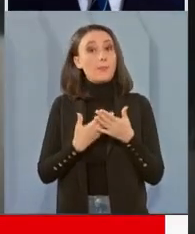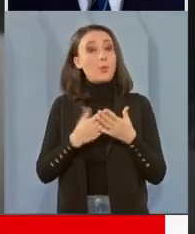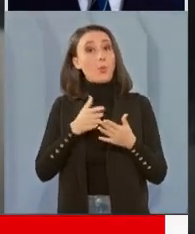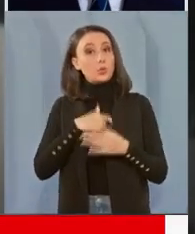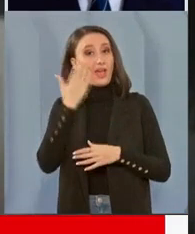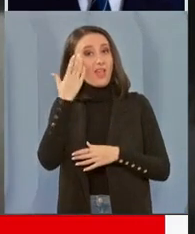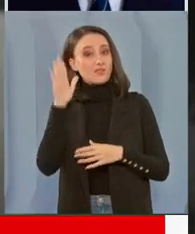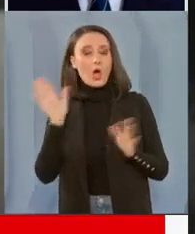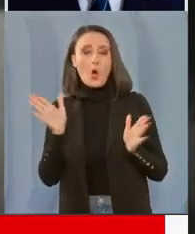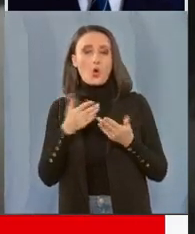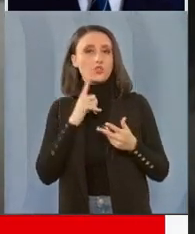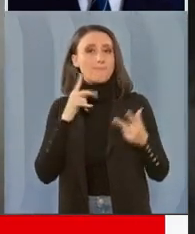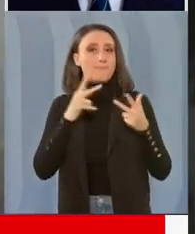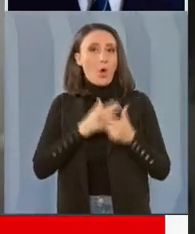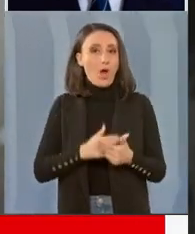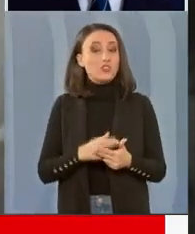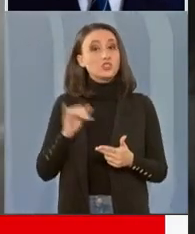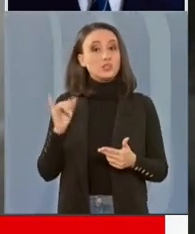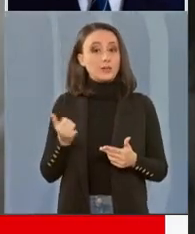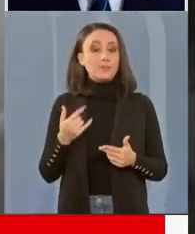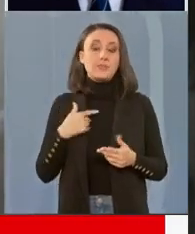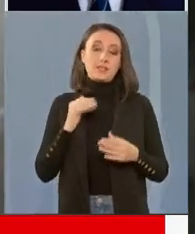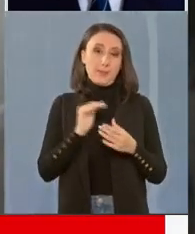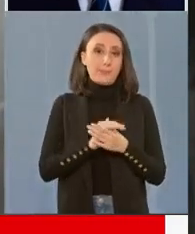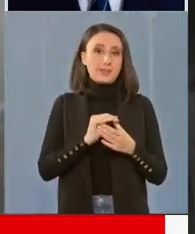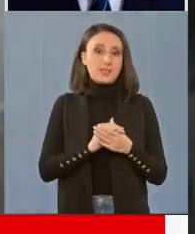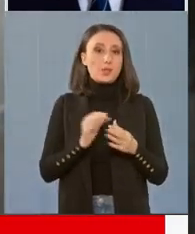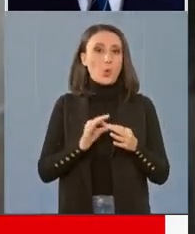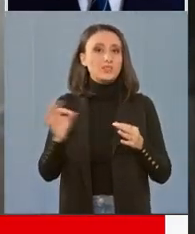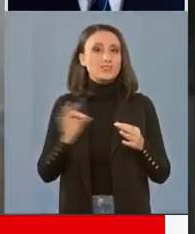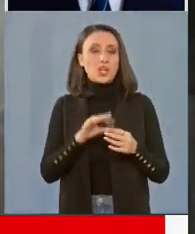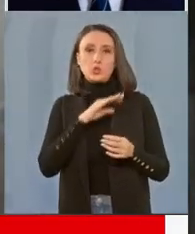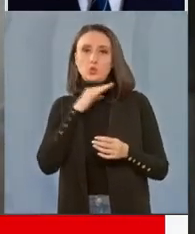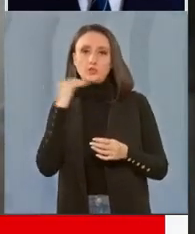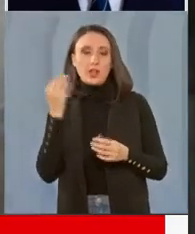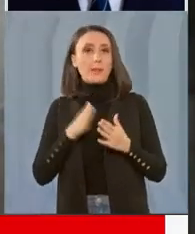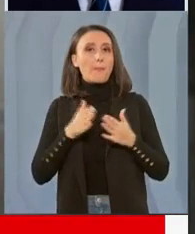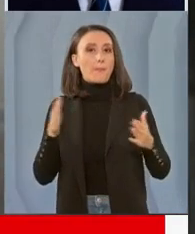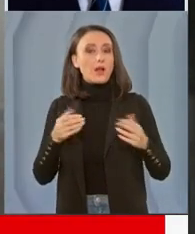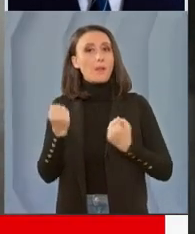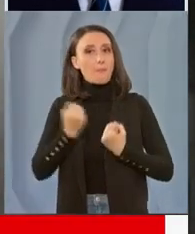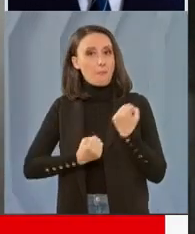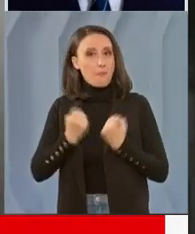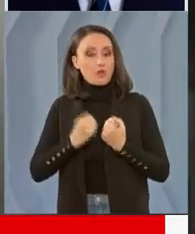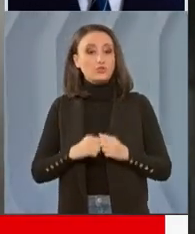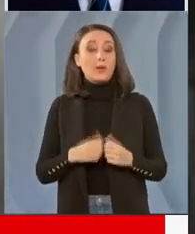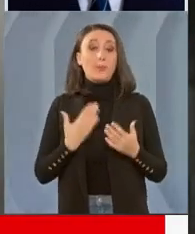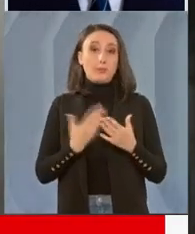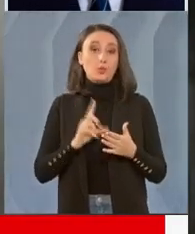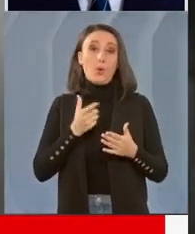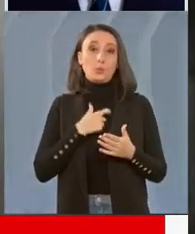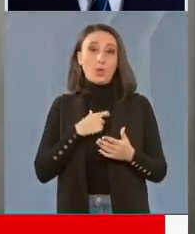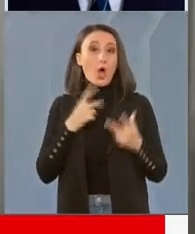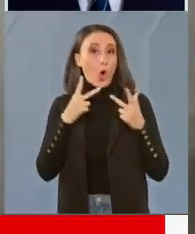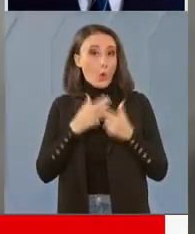putea evita orice obstacol și, bineînțeles, să păstreze în mers o distanță suficient de mare între autovehicule pentru a putea